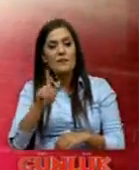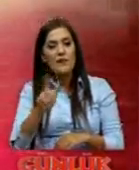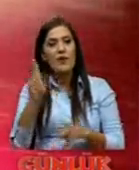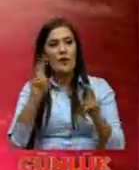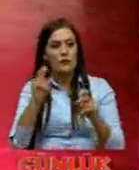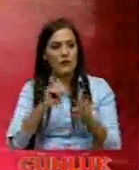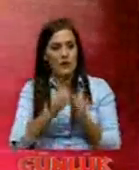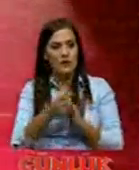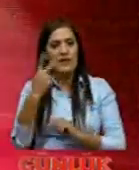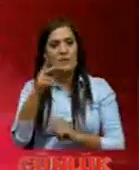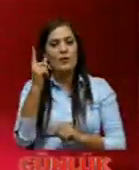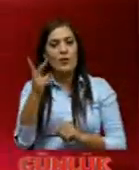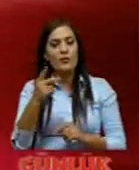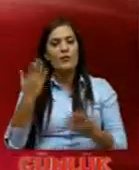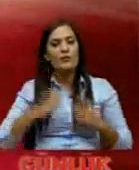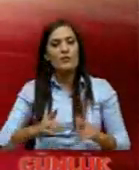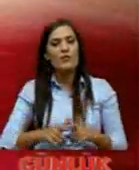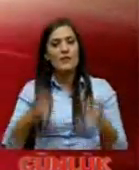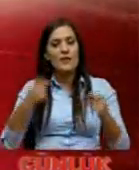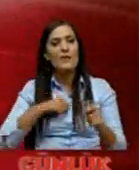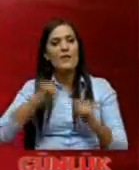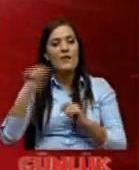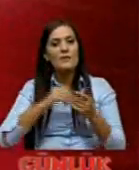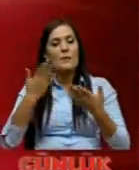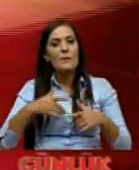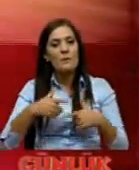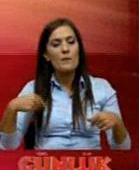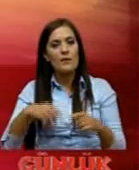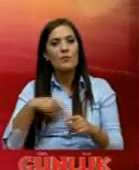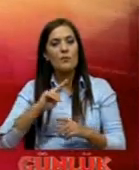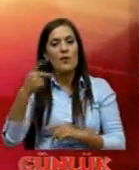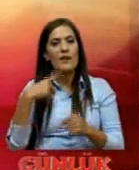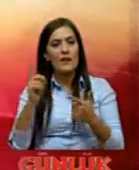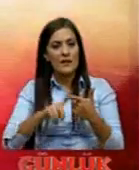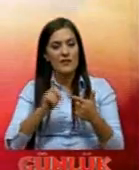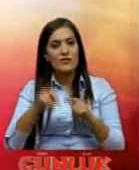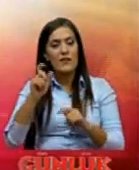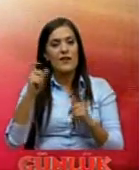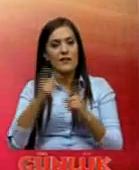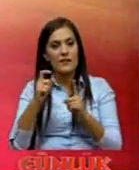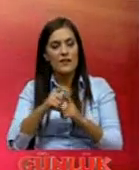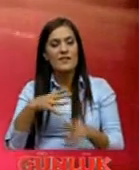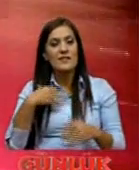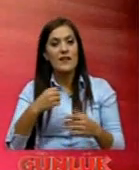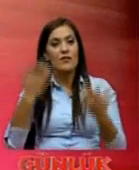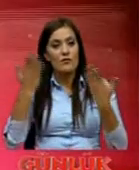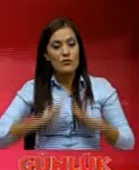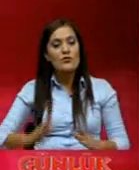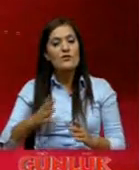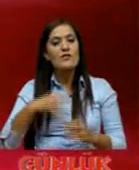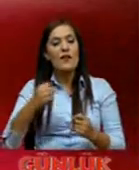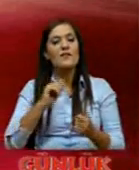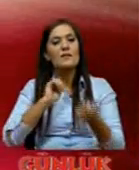konular. 2012 Türkiye Vücut Geliştirme Fitness Bikini Model ikincisi Ceylan Deliktaş'la sağlıklı bir vücuda sahip olmak için